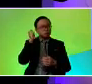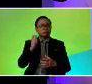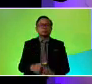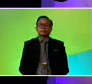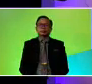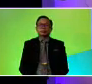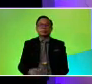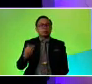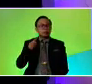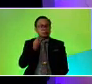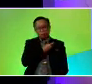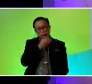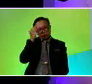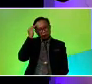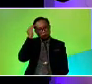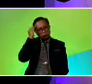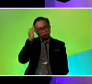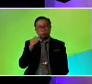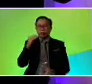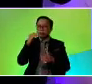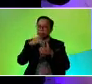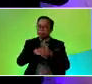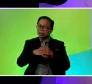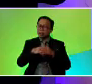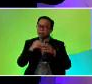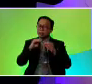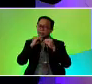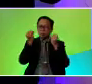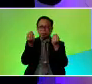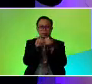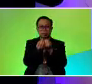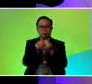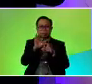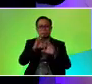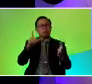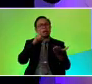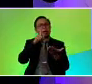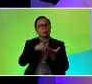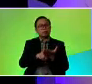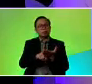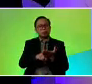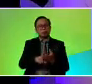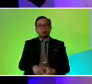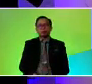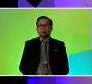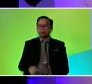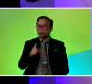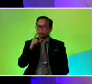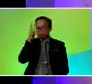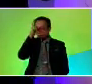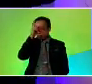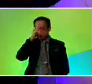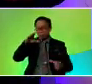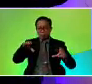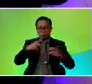kita tahu ada juga apa nih dalam masyarakat tersebut yang tidak dilakukan sebagainya Oke sebagai kerajaan dan sebagainya membuat